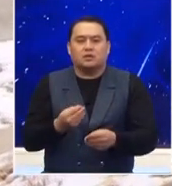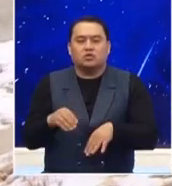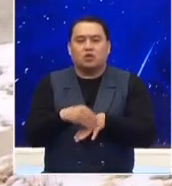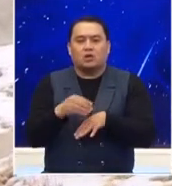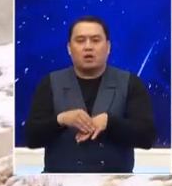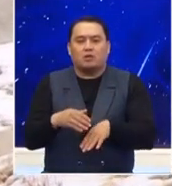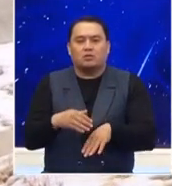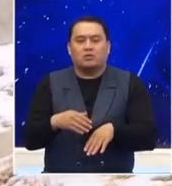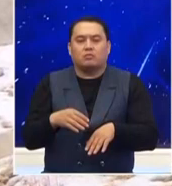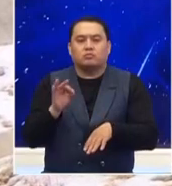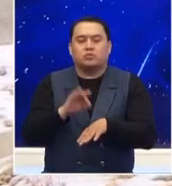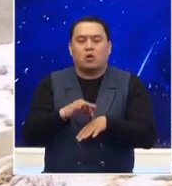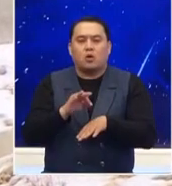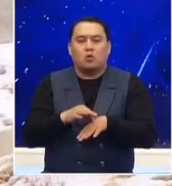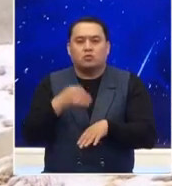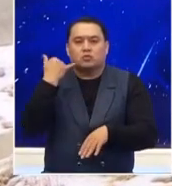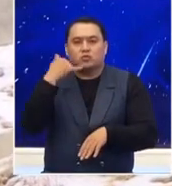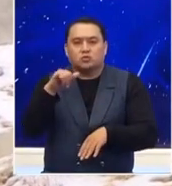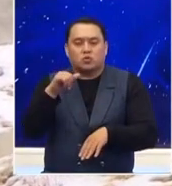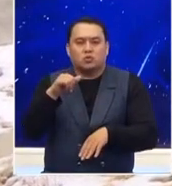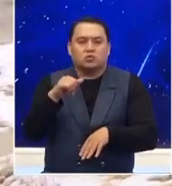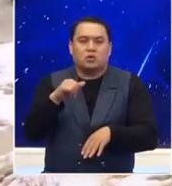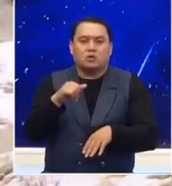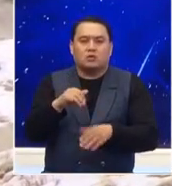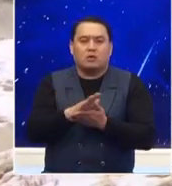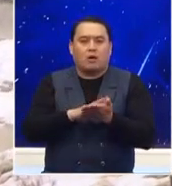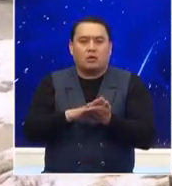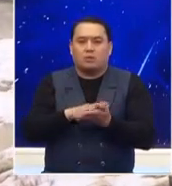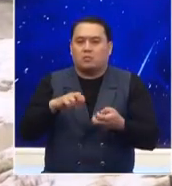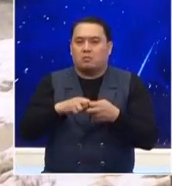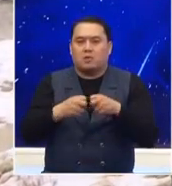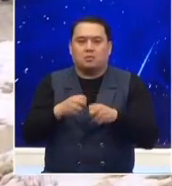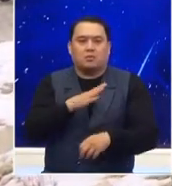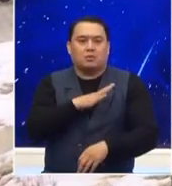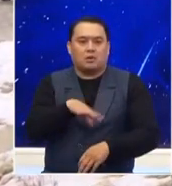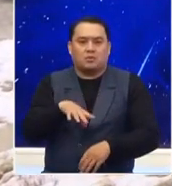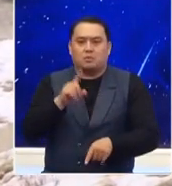и я обратился в скорую помощь. Дозвонился с сотового телефона. Никаких проблем у меня не возникло,